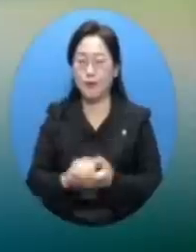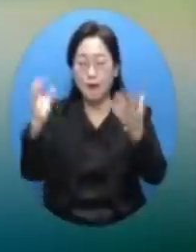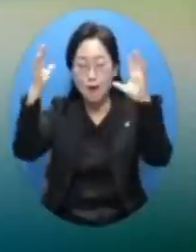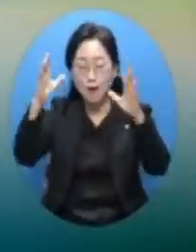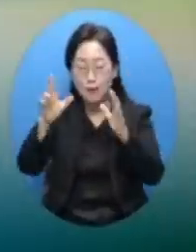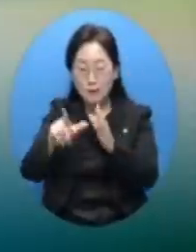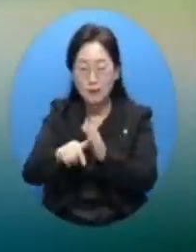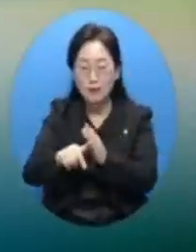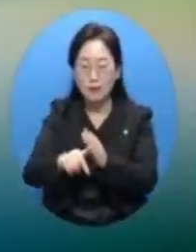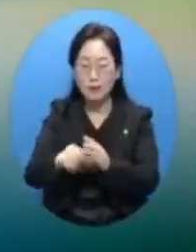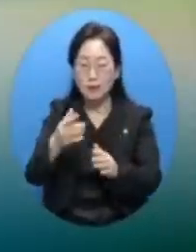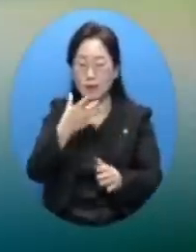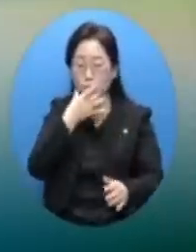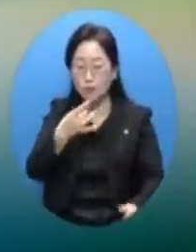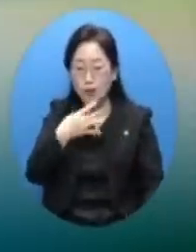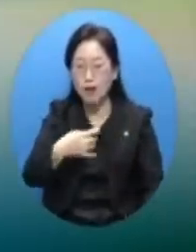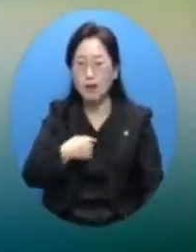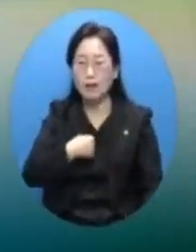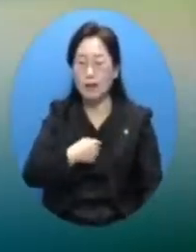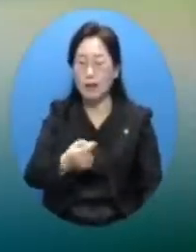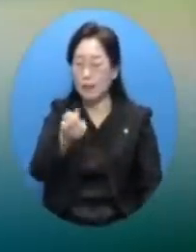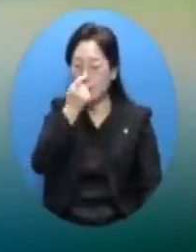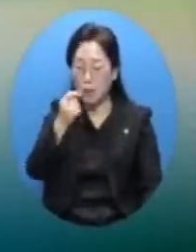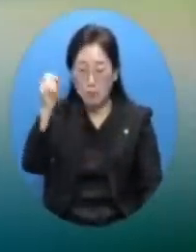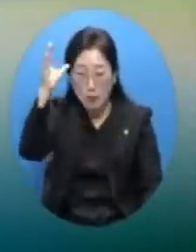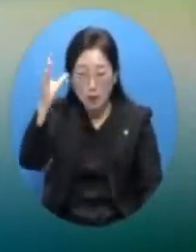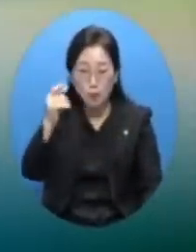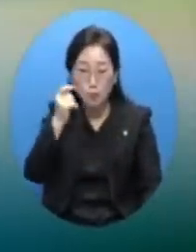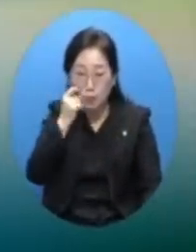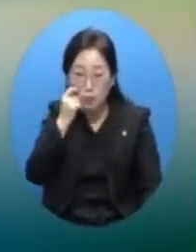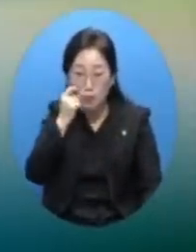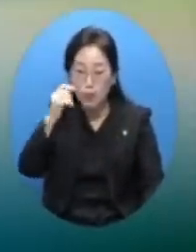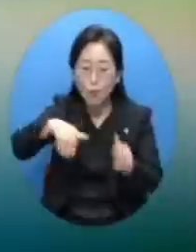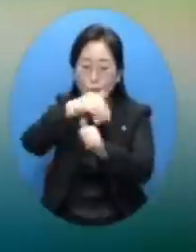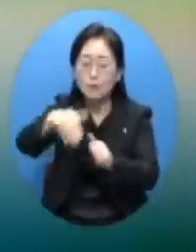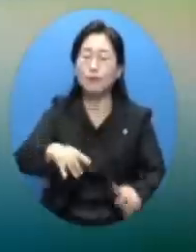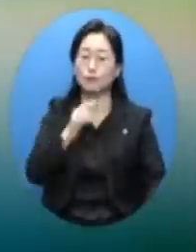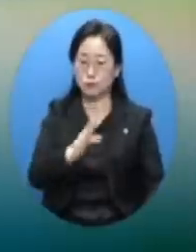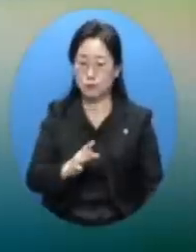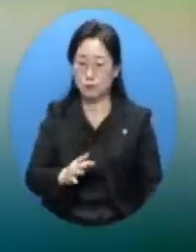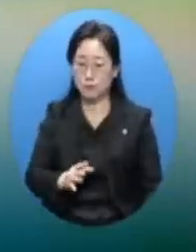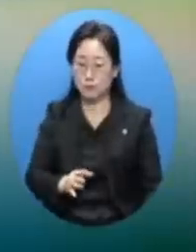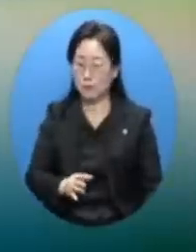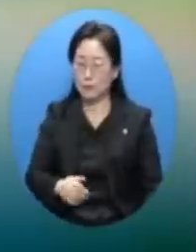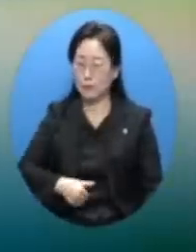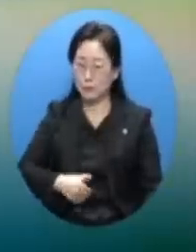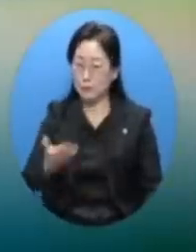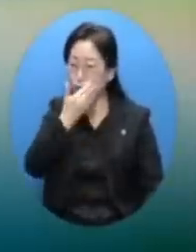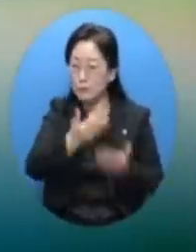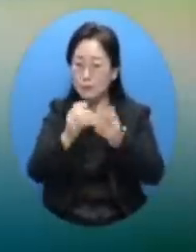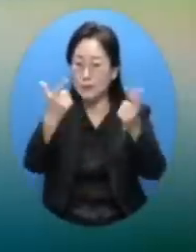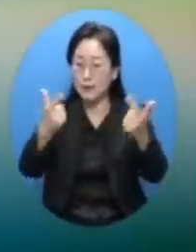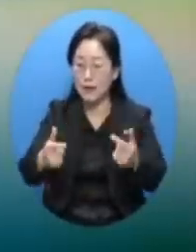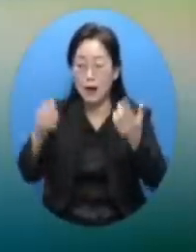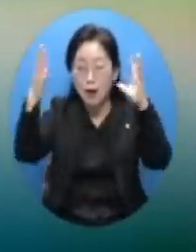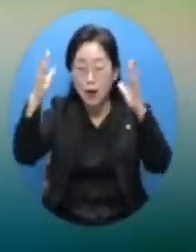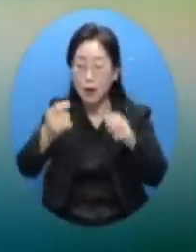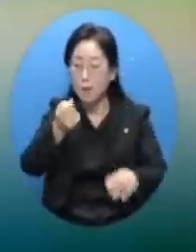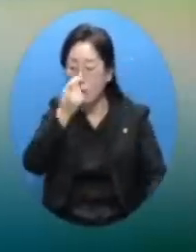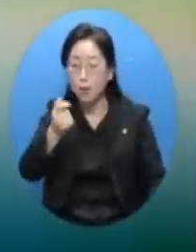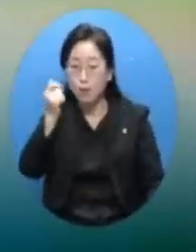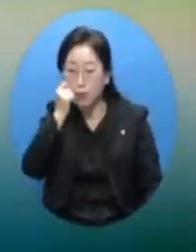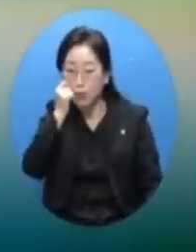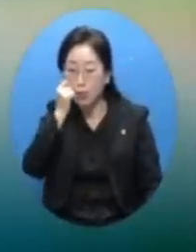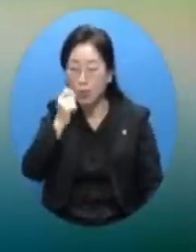시절을 불우하게 보내거나 많이 배우지 못한 것은 하나의 환경에 불과합니다. 그러니까 어린 시절 불우하게 지냈다든지 배우지 못했다는